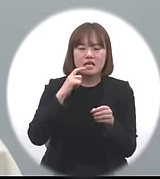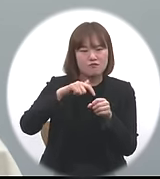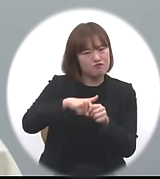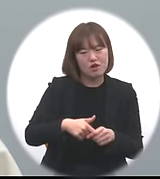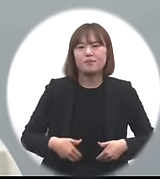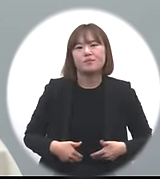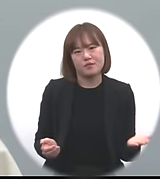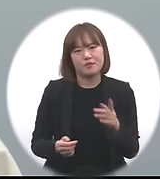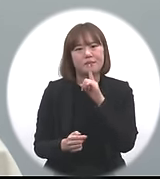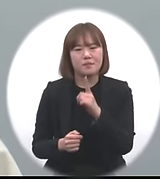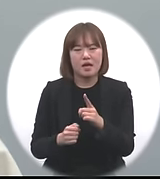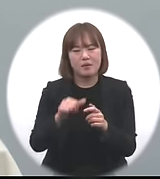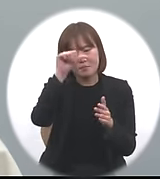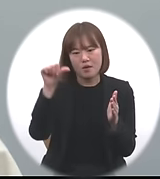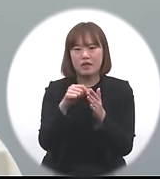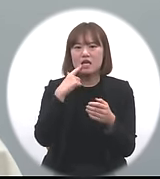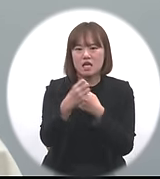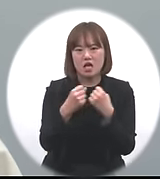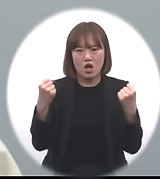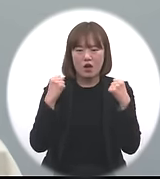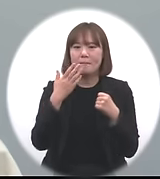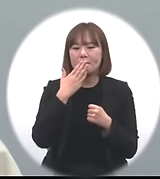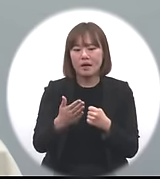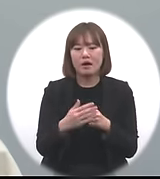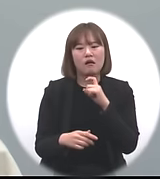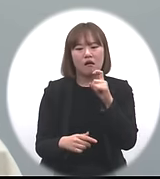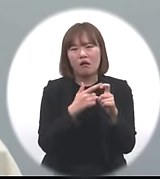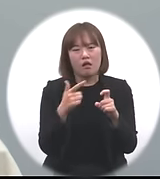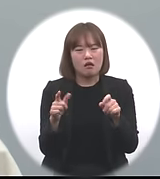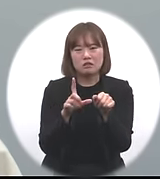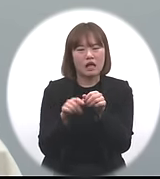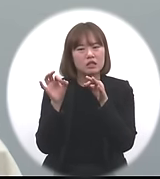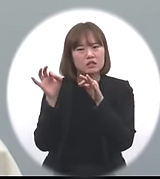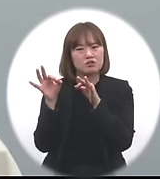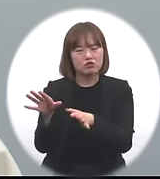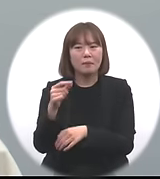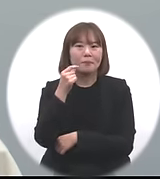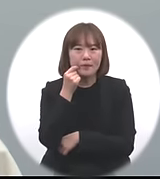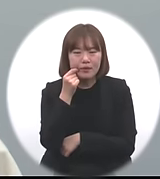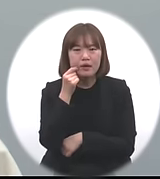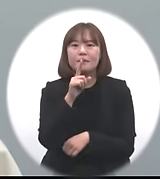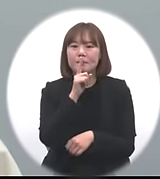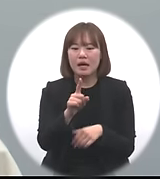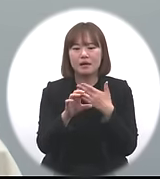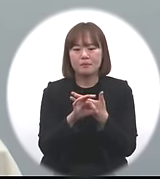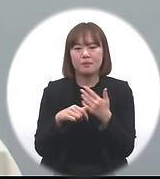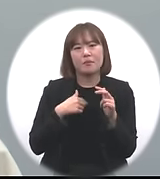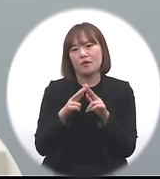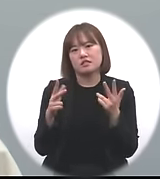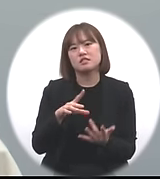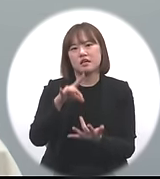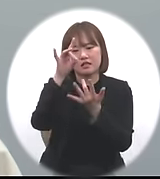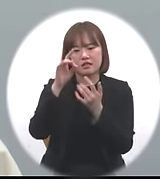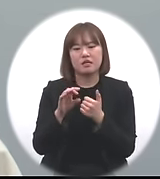인생에서 금리가 없어지고 임플란트가 없어지고 평생 건강하게 살 수 있어요. 근데 난 10분은 너무 길어서 도저히 그 시간